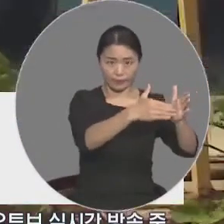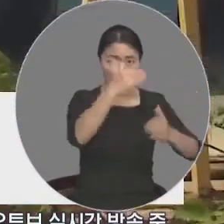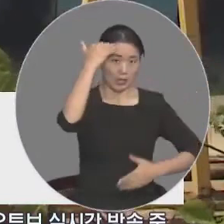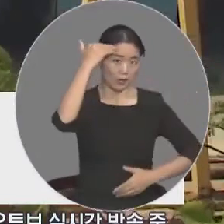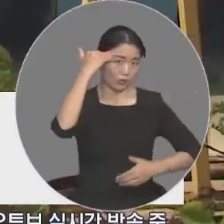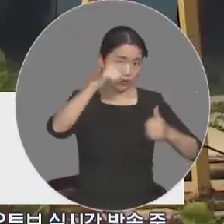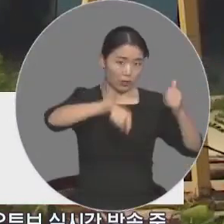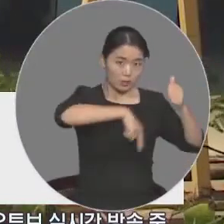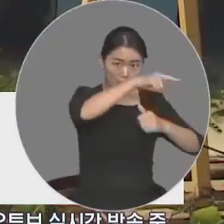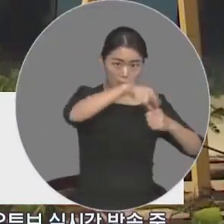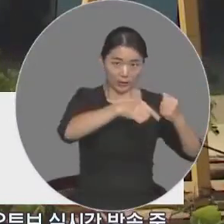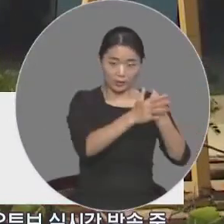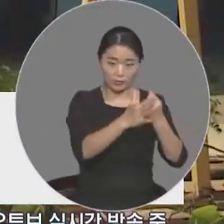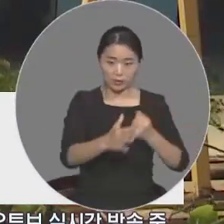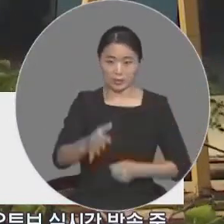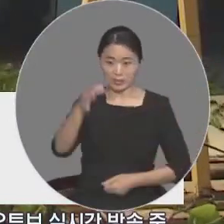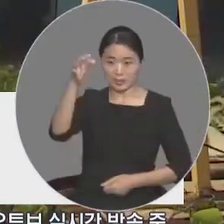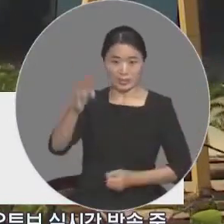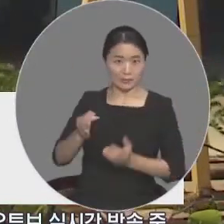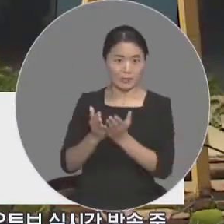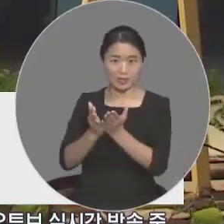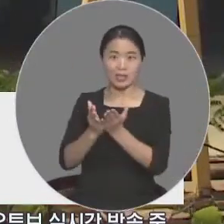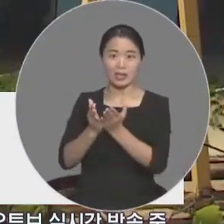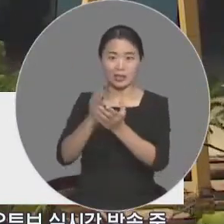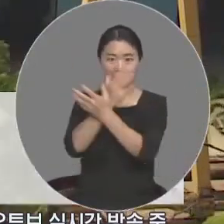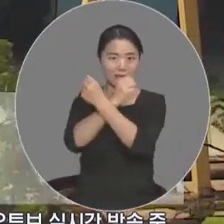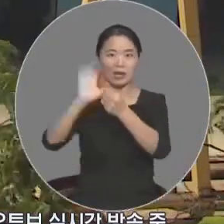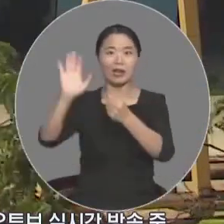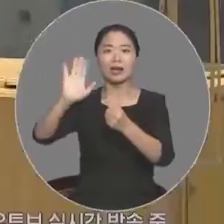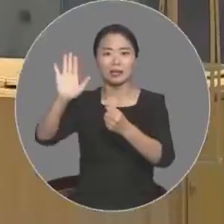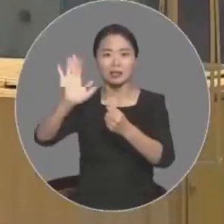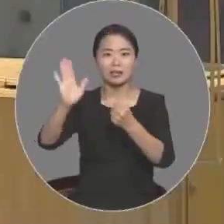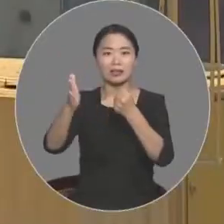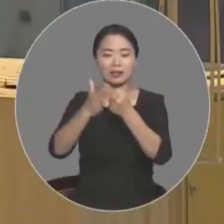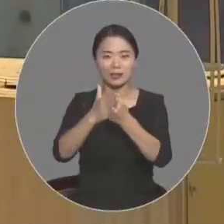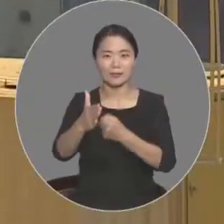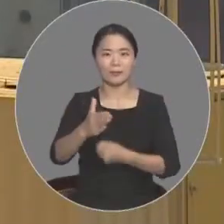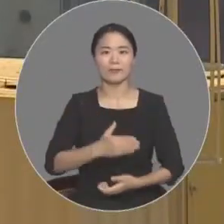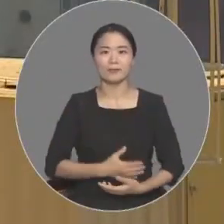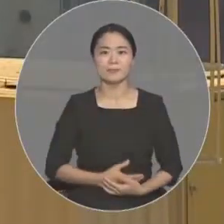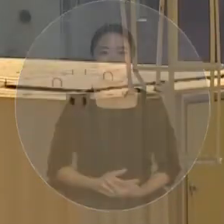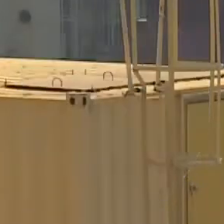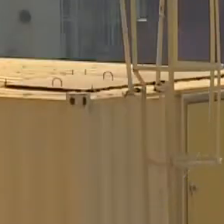저가 수주를 적고 선별 수주에 들어가기 때문으로 풀이됩니다